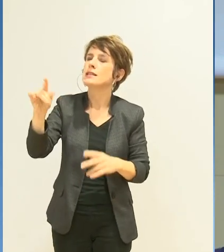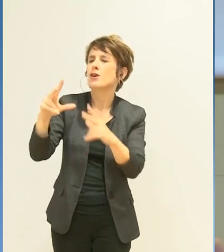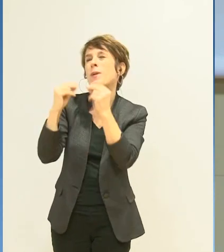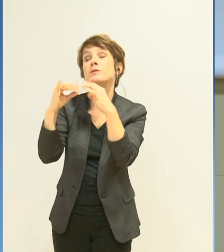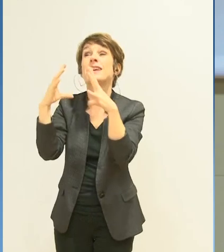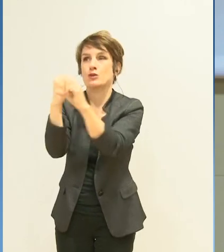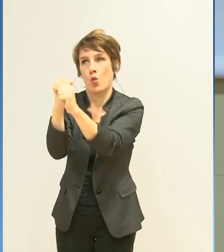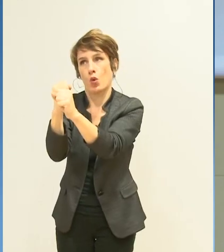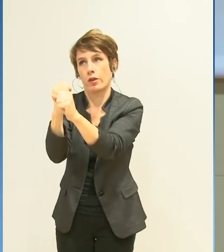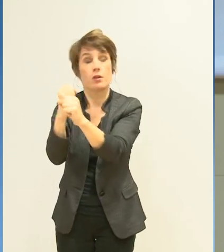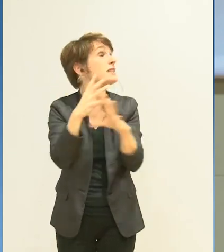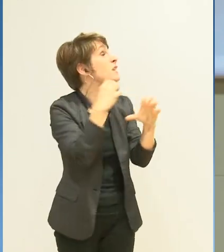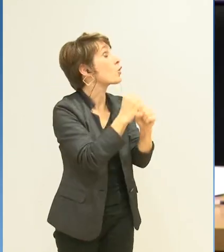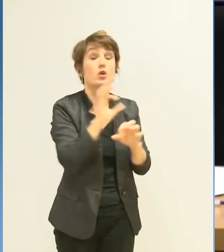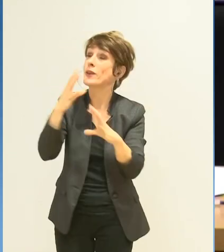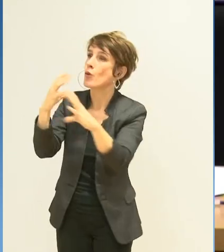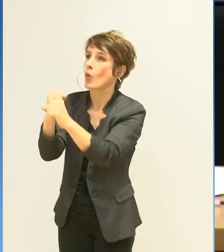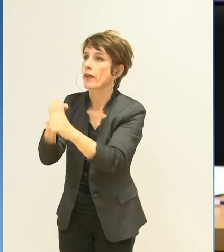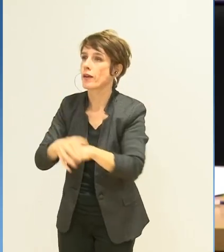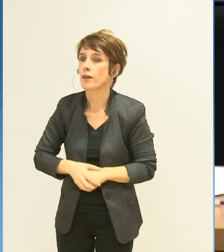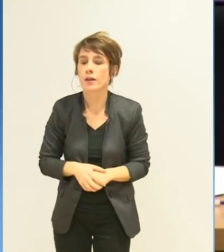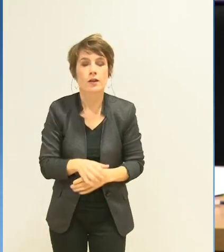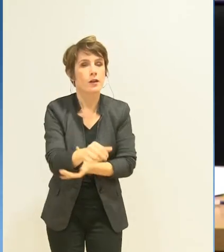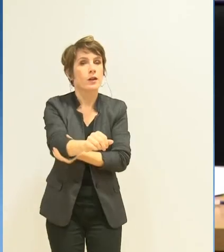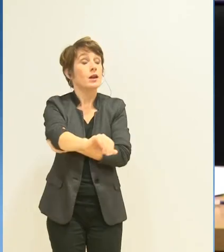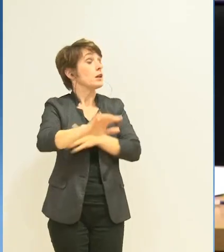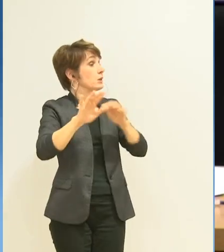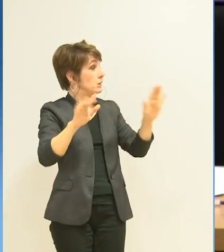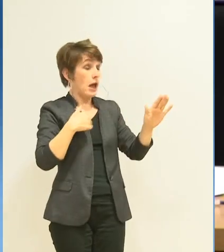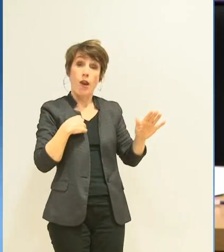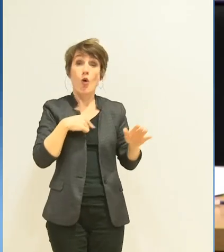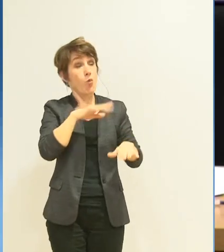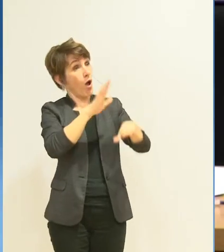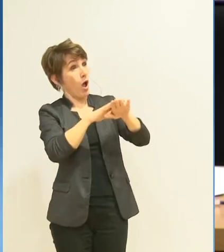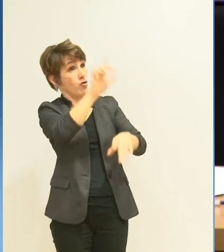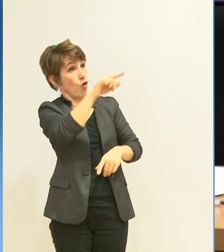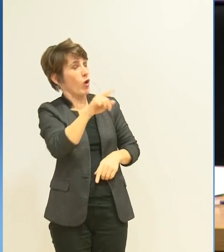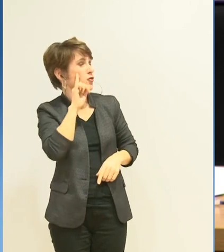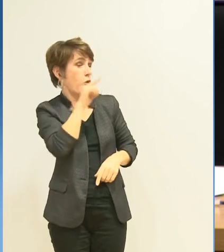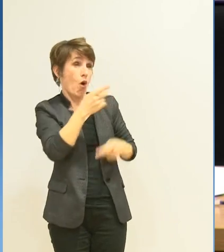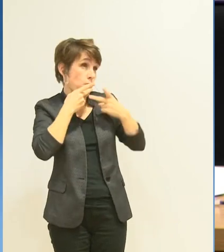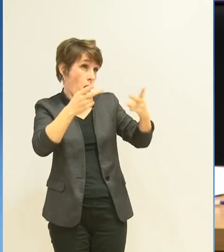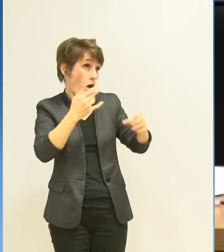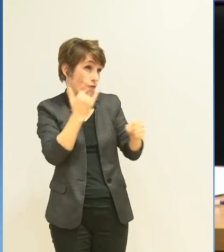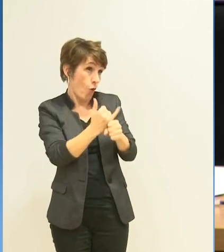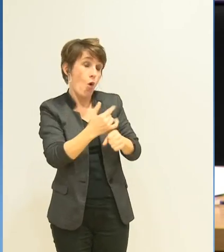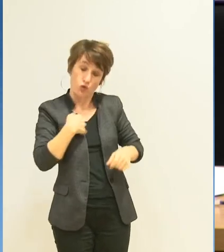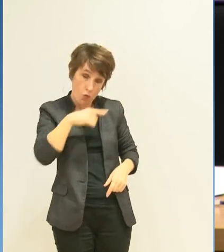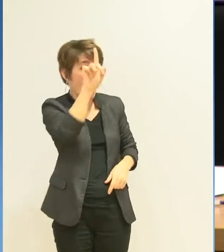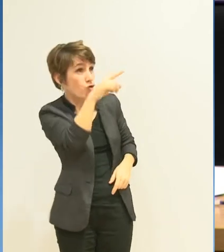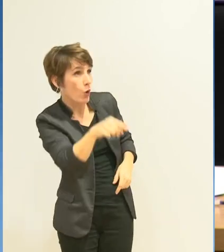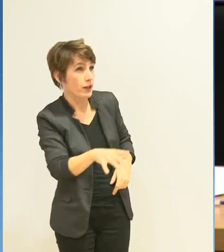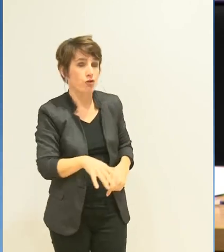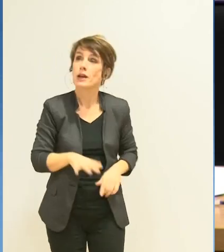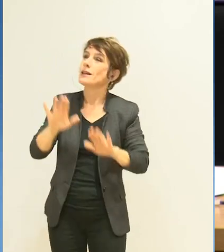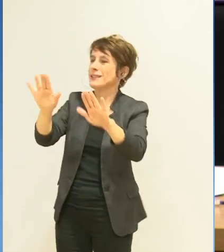courte alors une petite réponse parce que quand il ya une fête news il faut rectifier si les vignes et je m'interroge c'est moi qui conclut